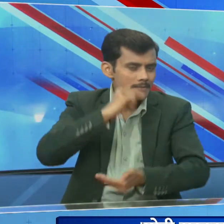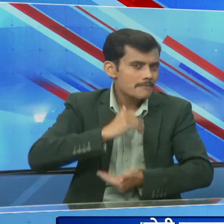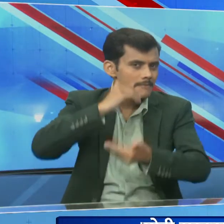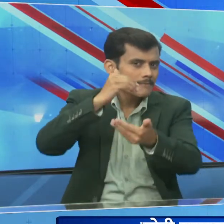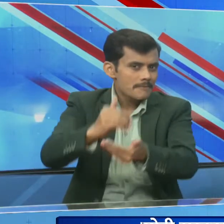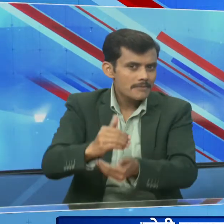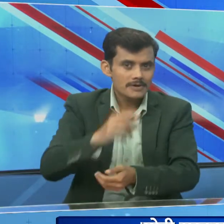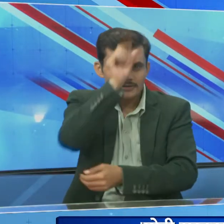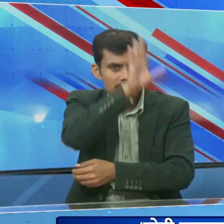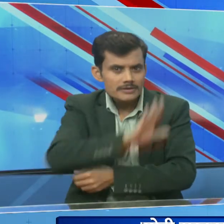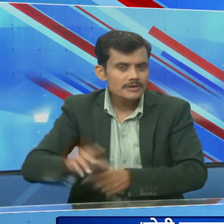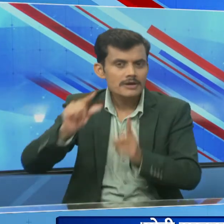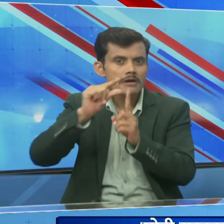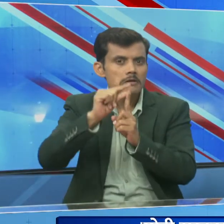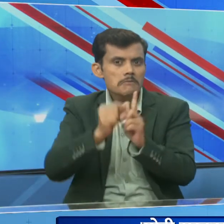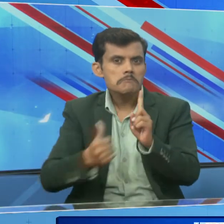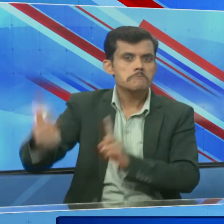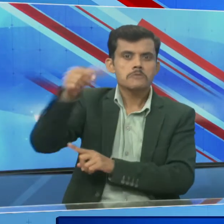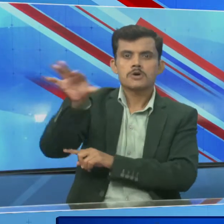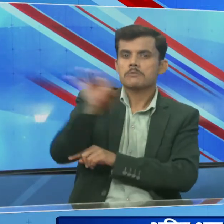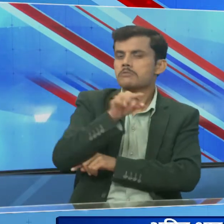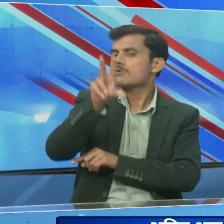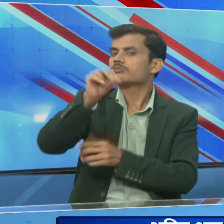का राष्ट्रपति नहीं बनाया।